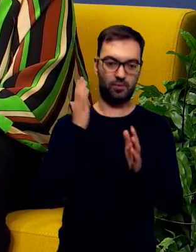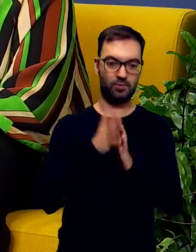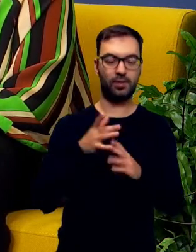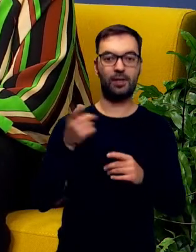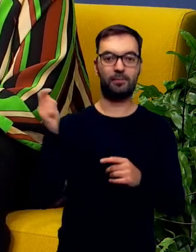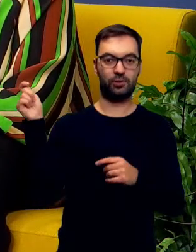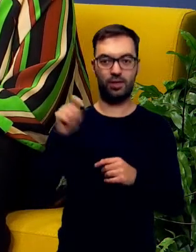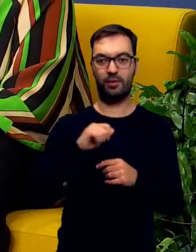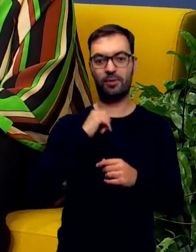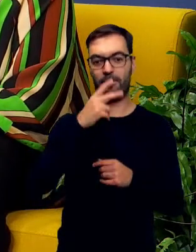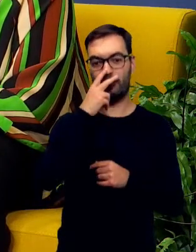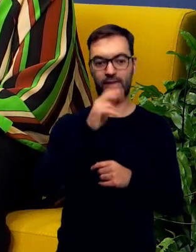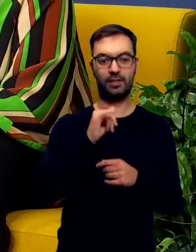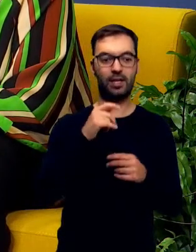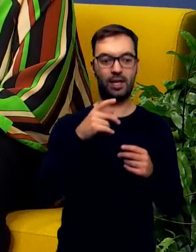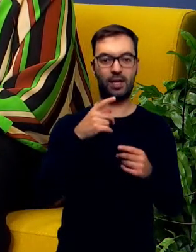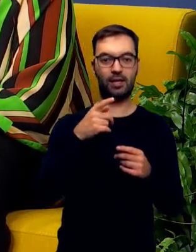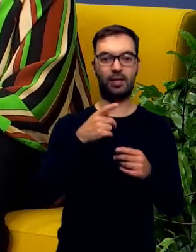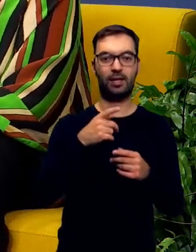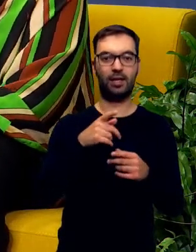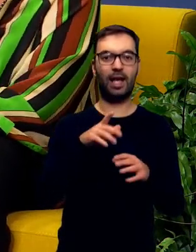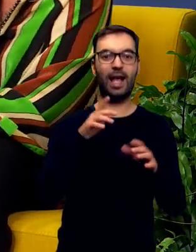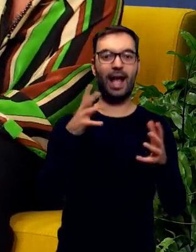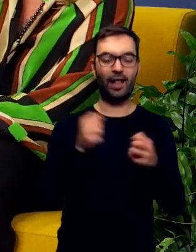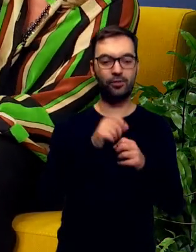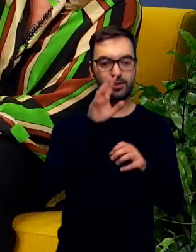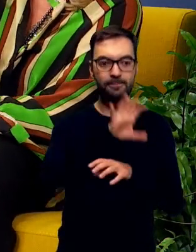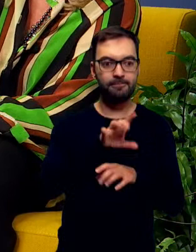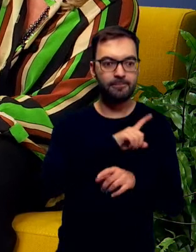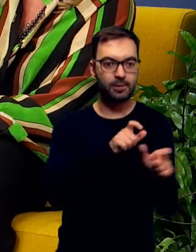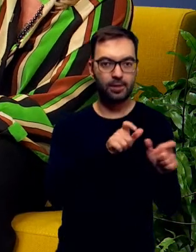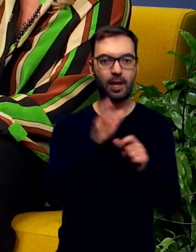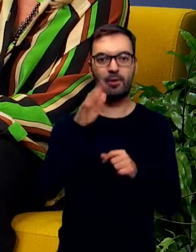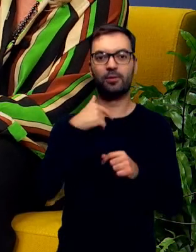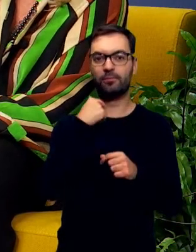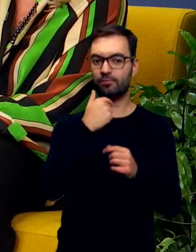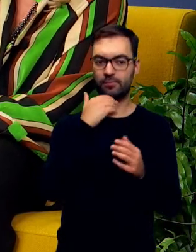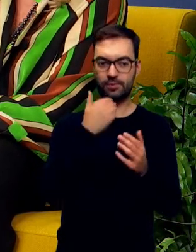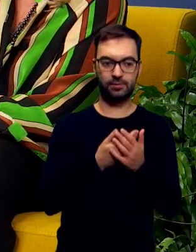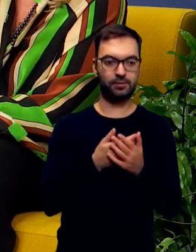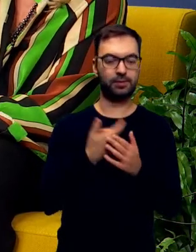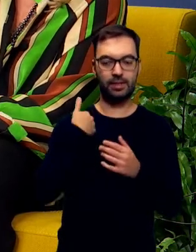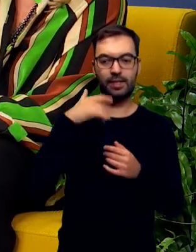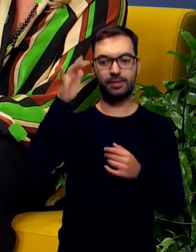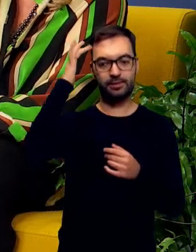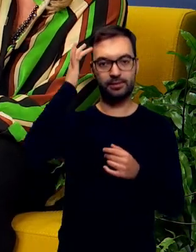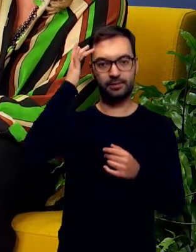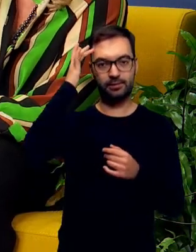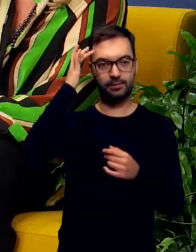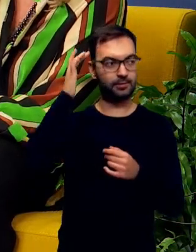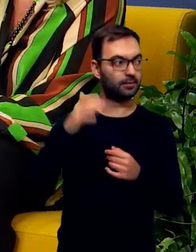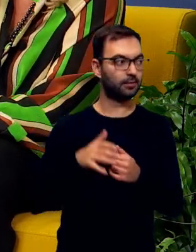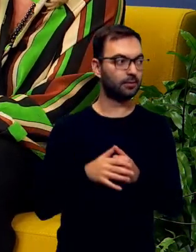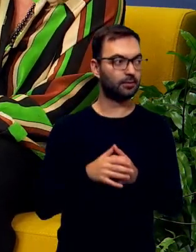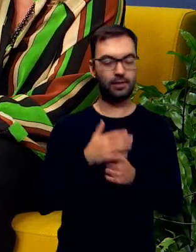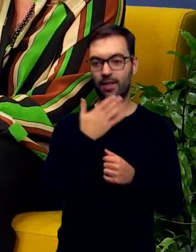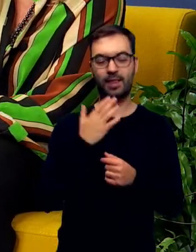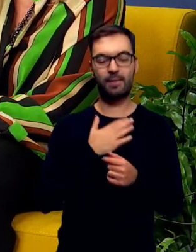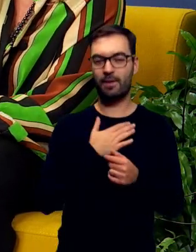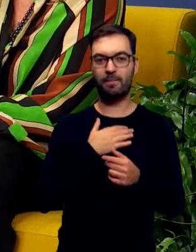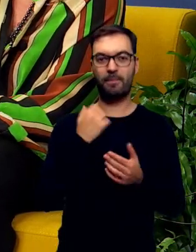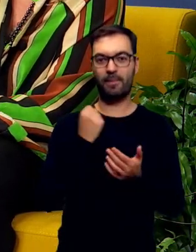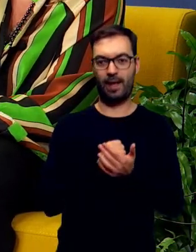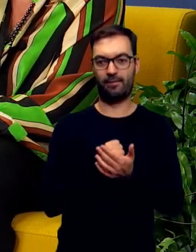wprost, przyjechałam, żeby patrzeć ratownikom na ręce, do momentu, kiedy powiedziała, zdałam sobie sprawę, że nie mam